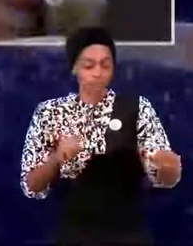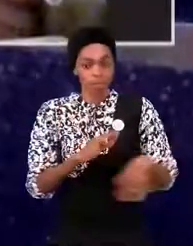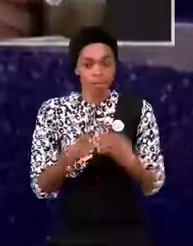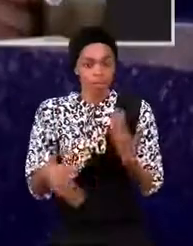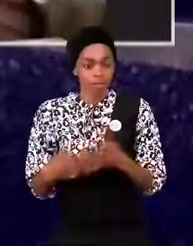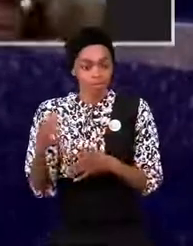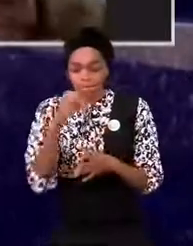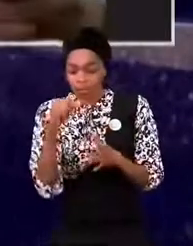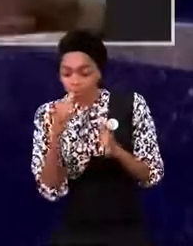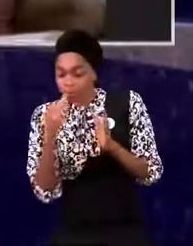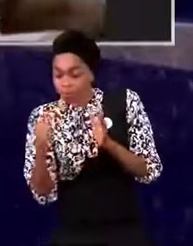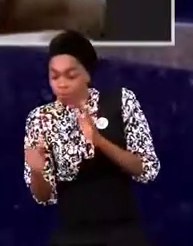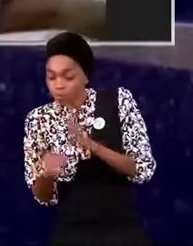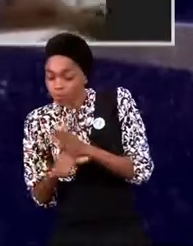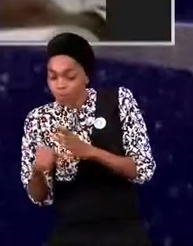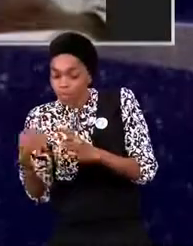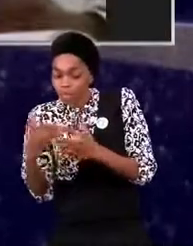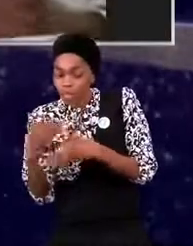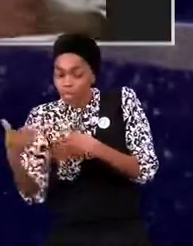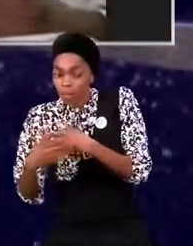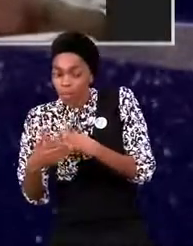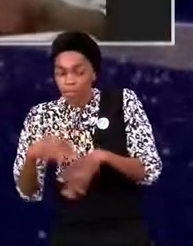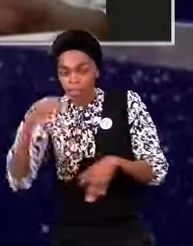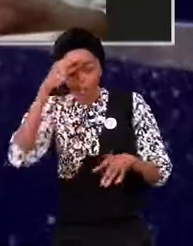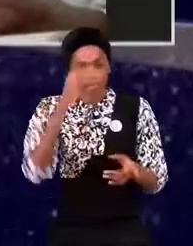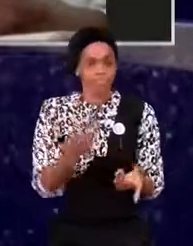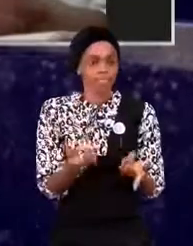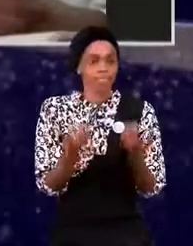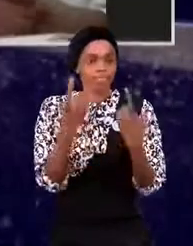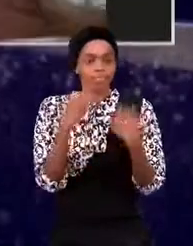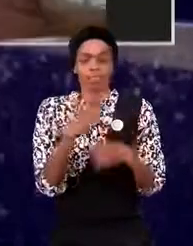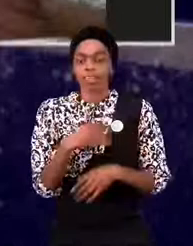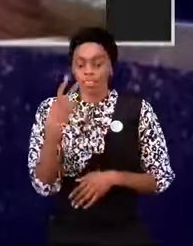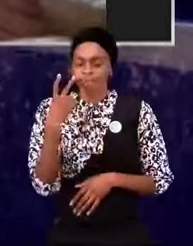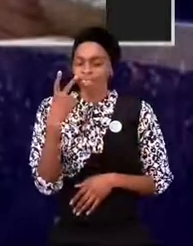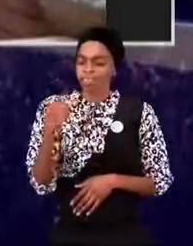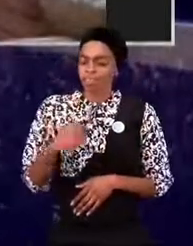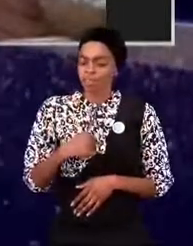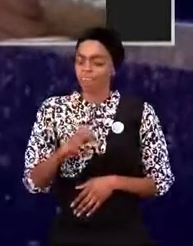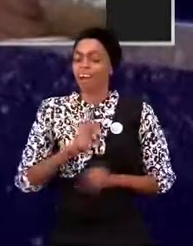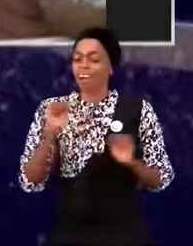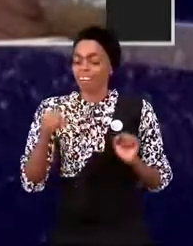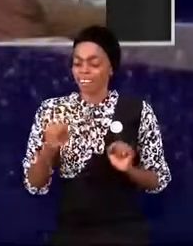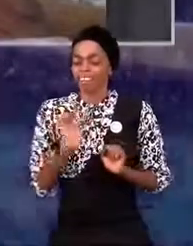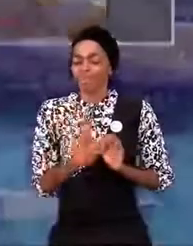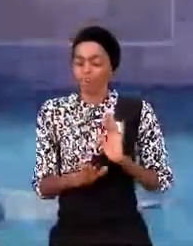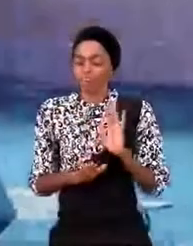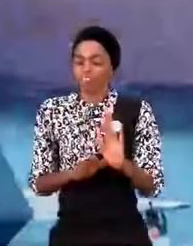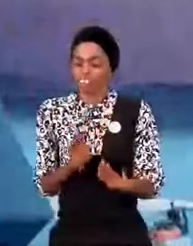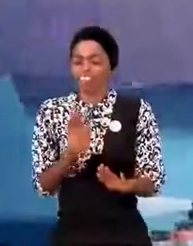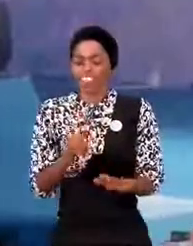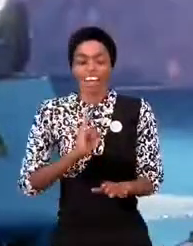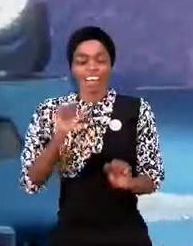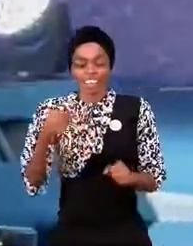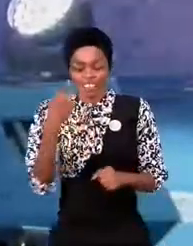Ah, regardez-moi. Je peux marcher. Je peux voir. Je peux me courber. Je peux